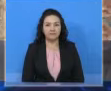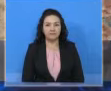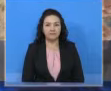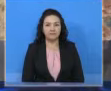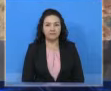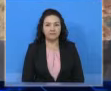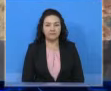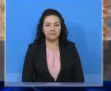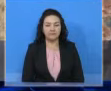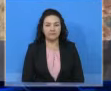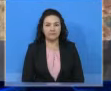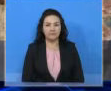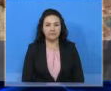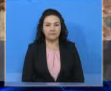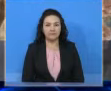сеной че.